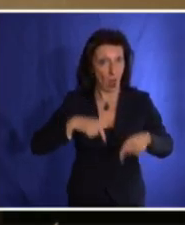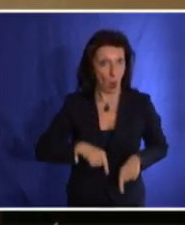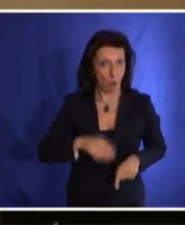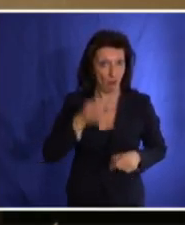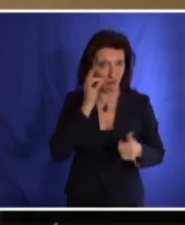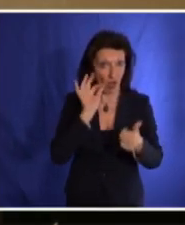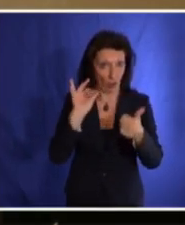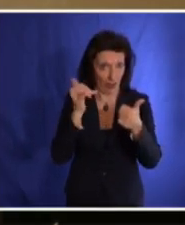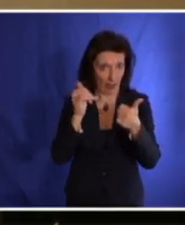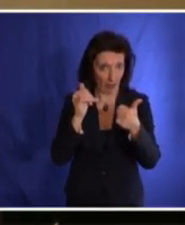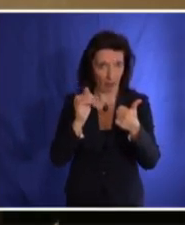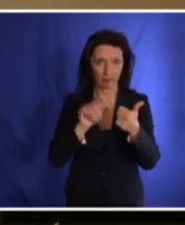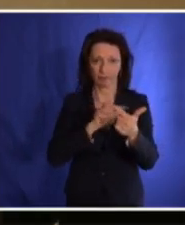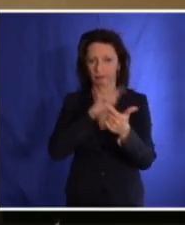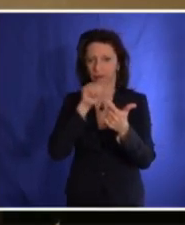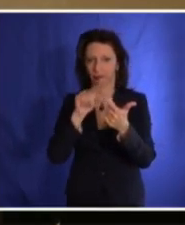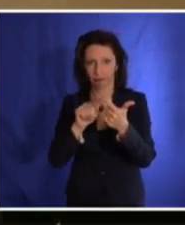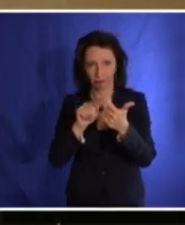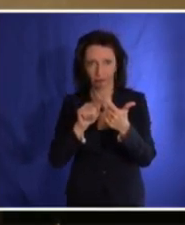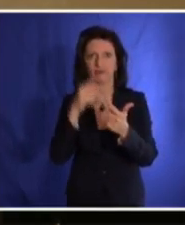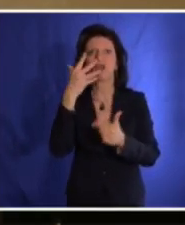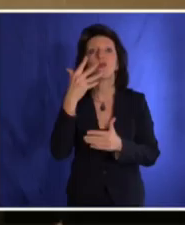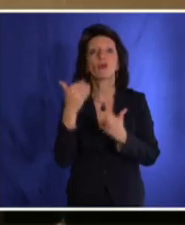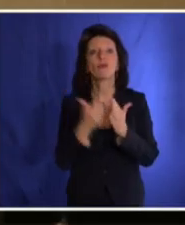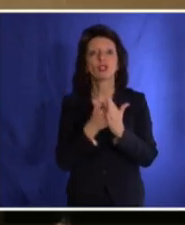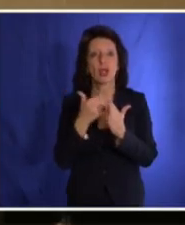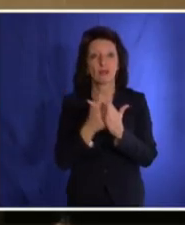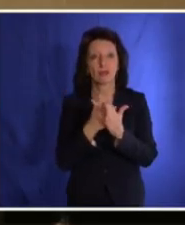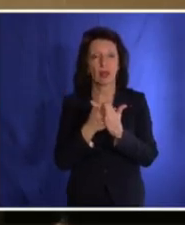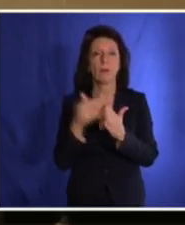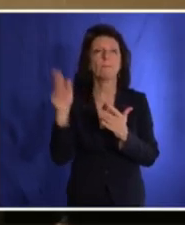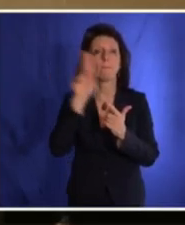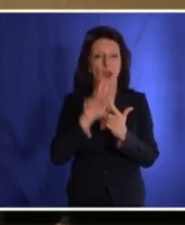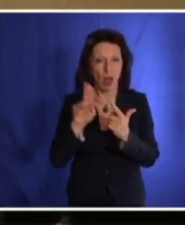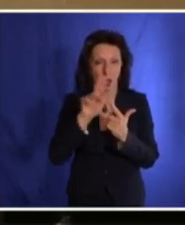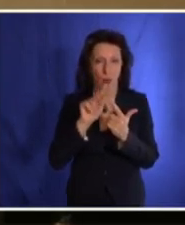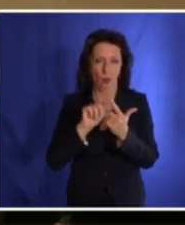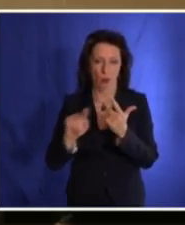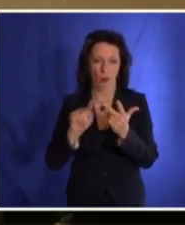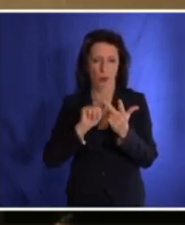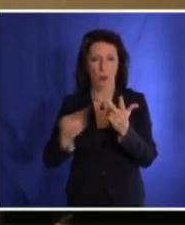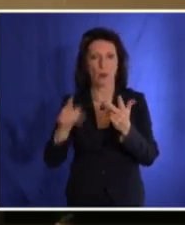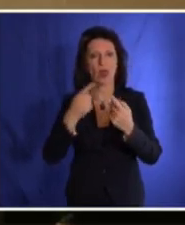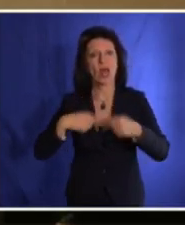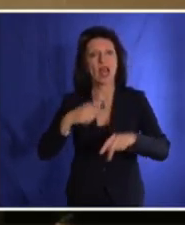Gelb, für die 5 Stellvertreter in Blau, für den